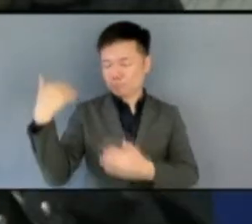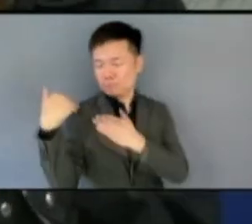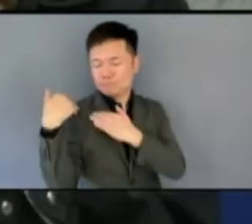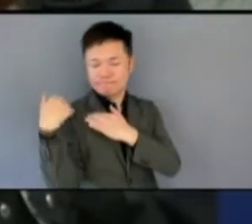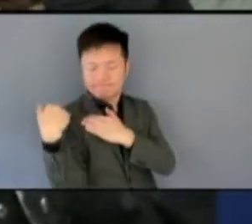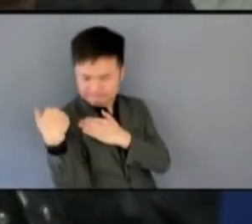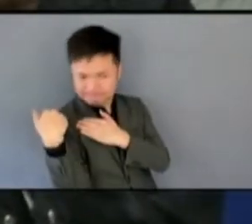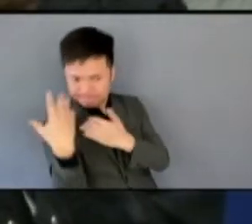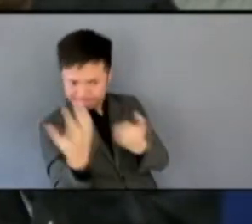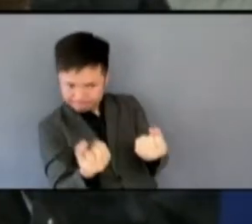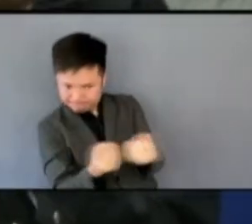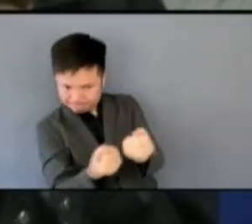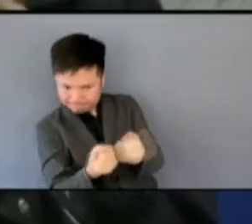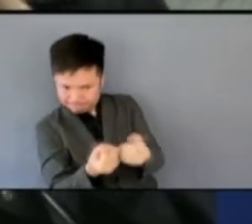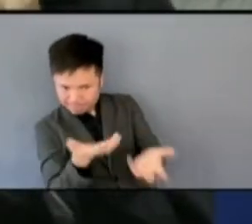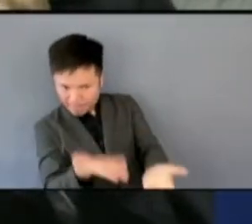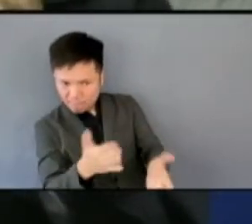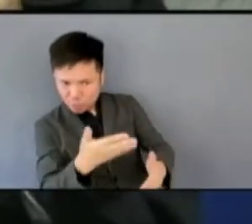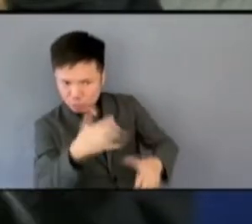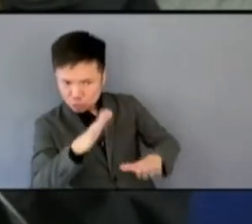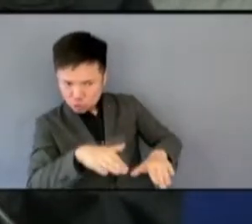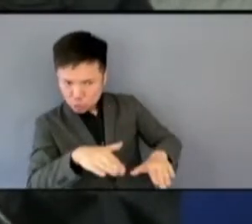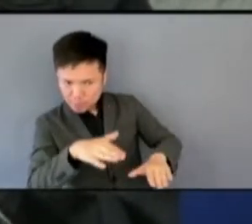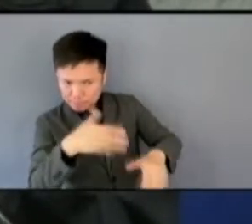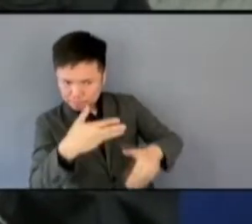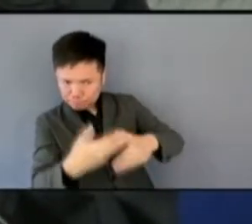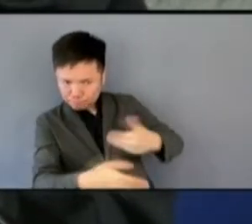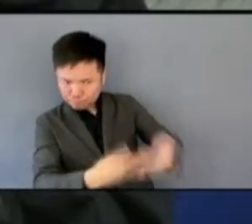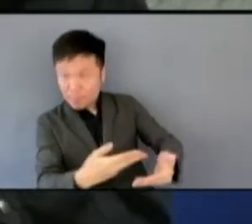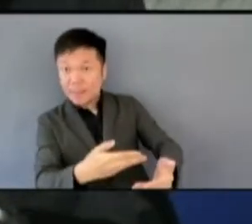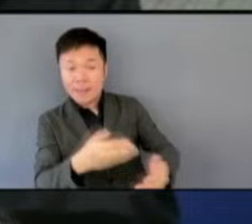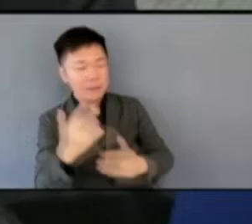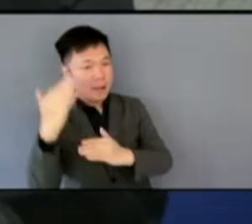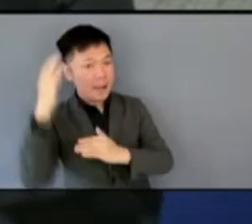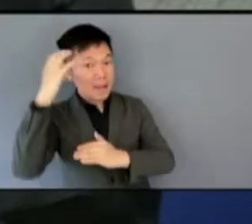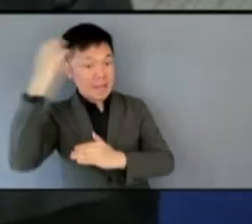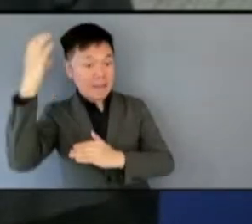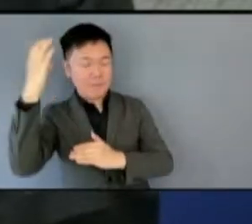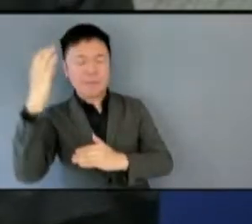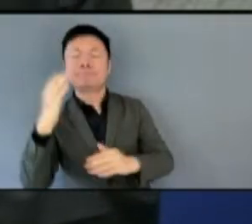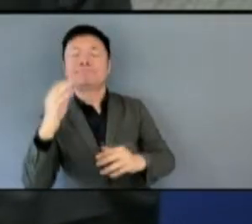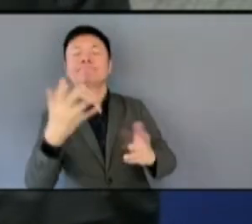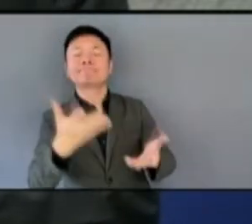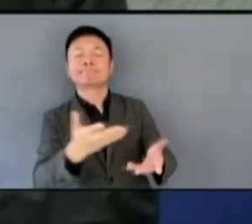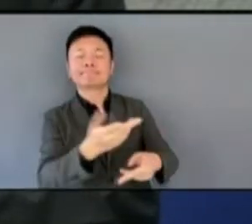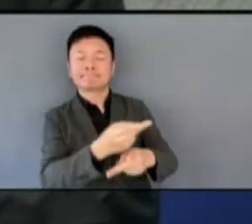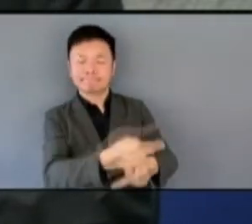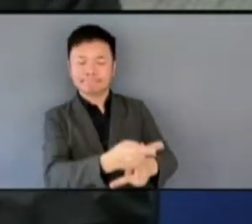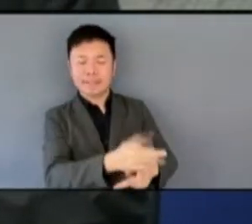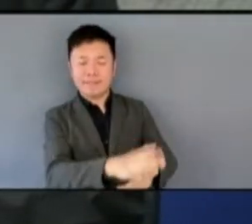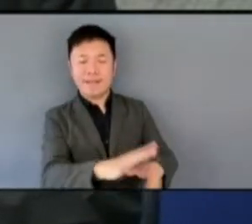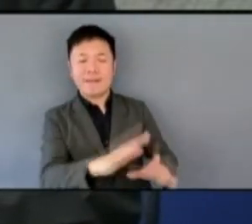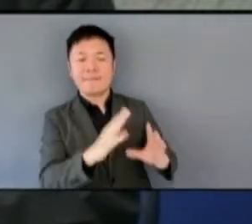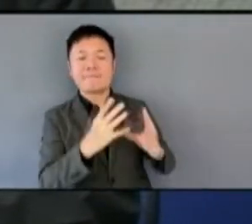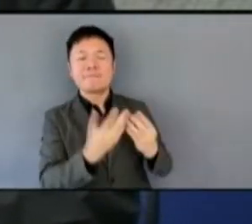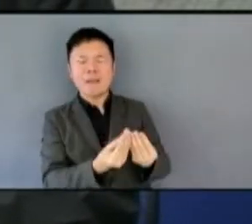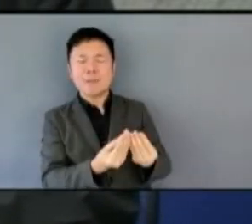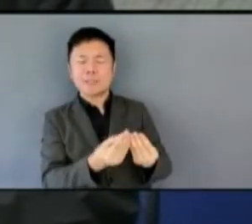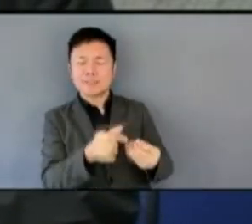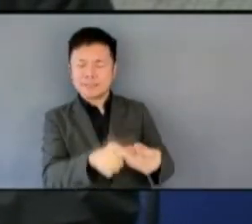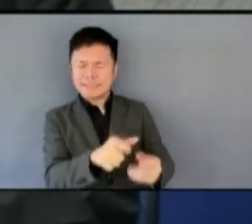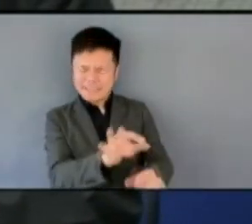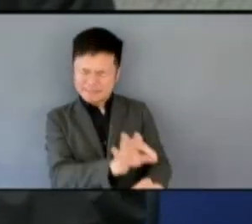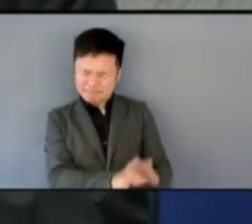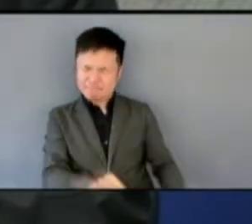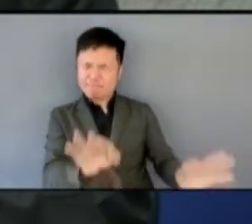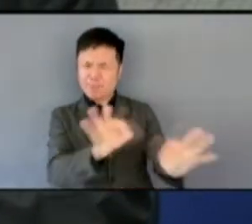за сохранение семьи как ячейки общества, Вот чтобы важно было иметь в виду.